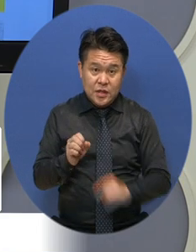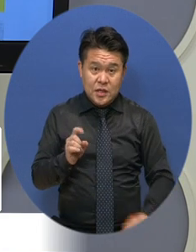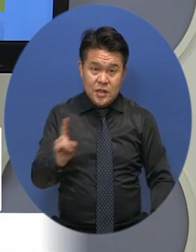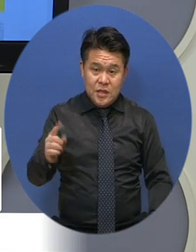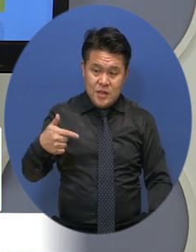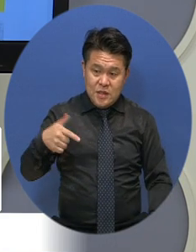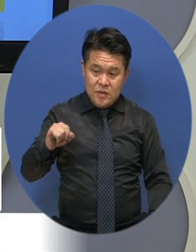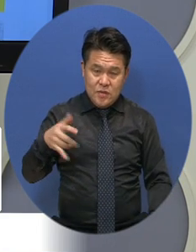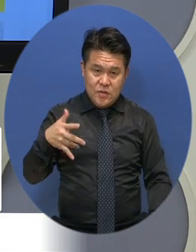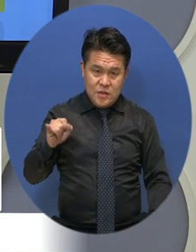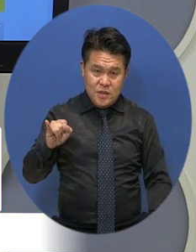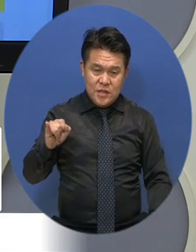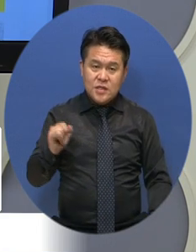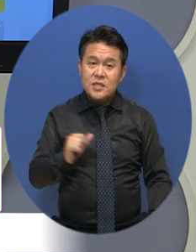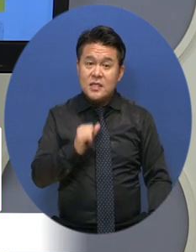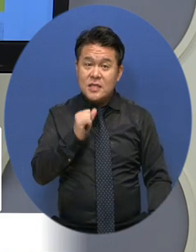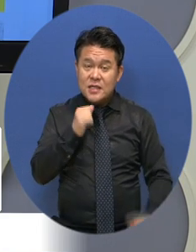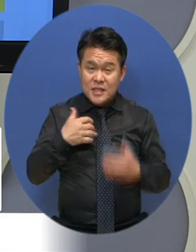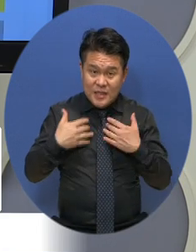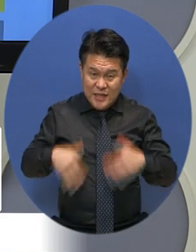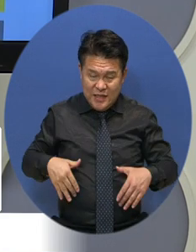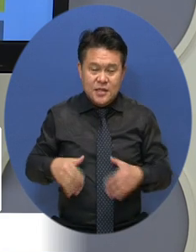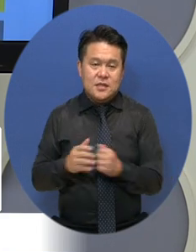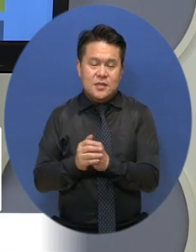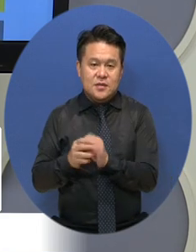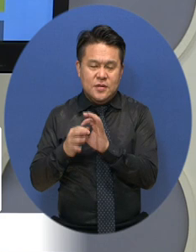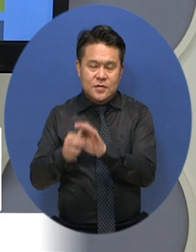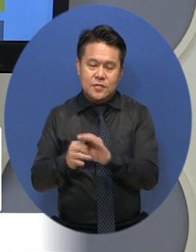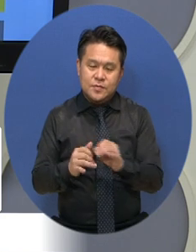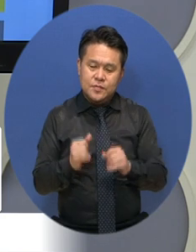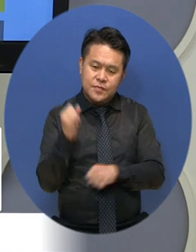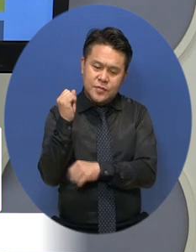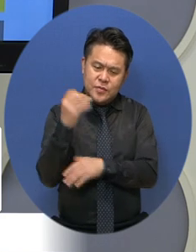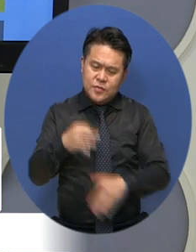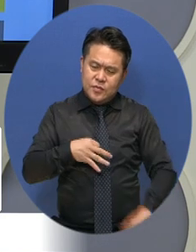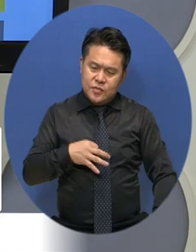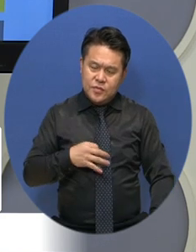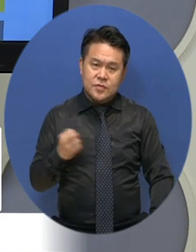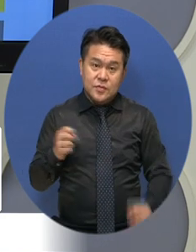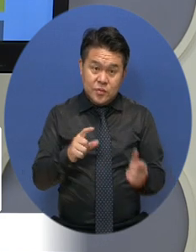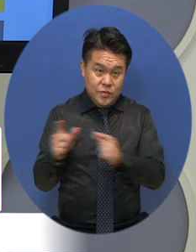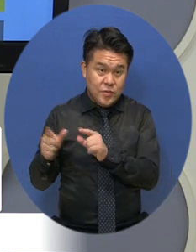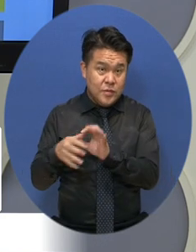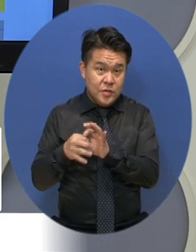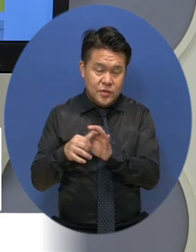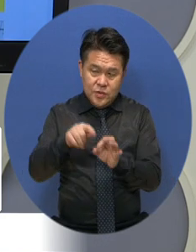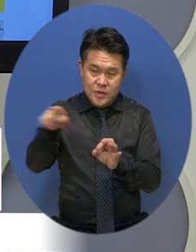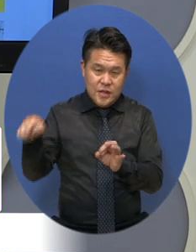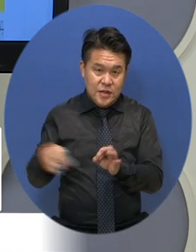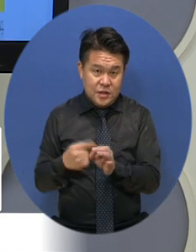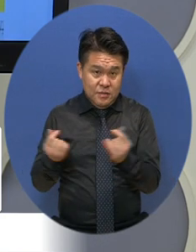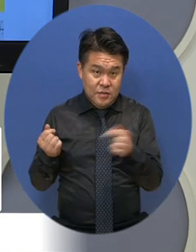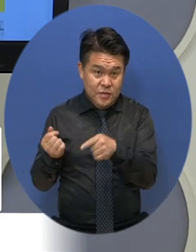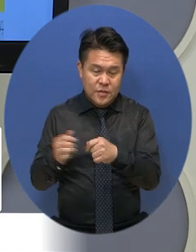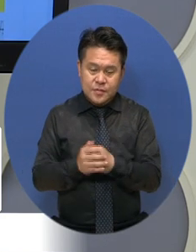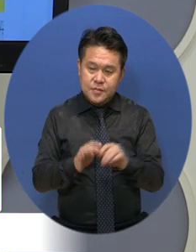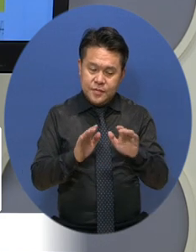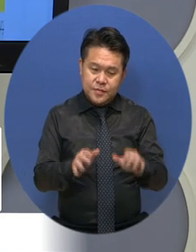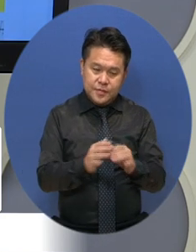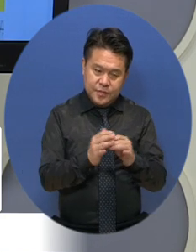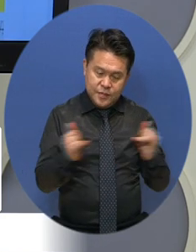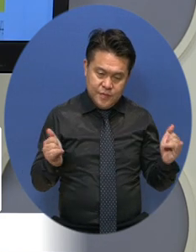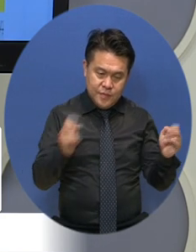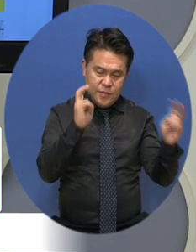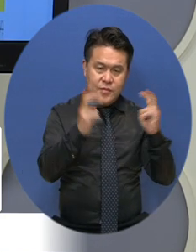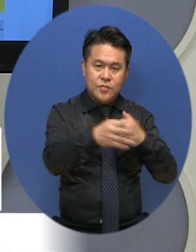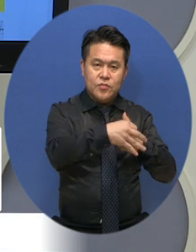기초생활수급자 나 차상위계층 등이 여기에 해당됩니다 이번 남방 용품 지원은 시민과 민간기업에